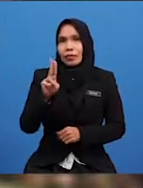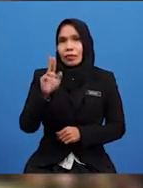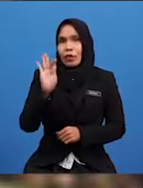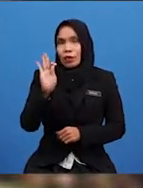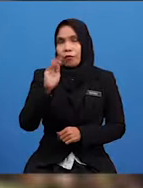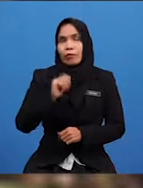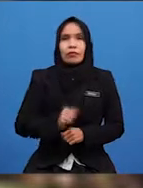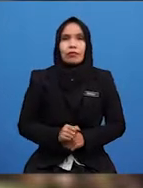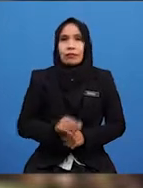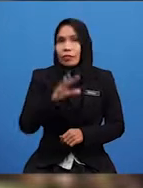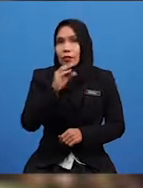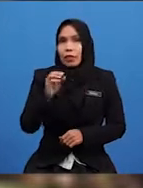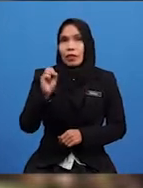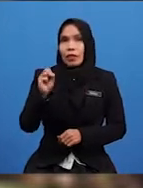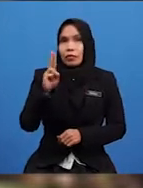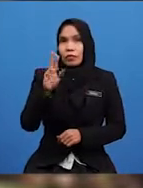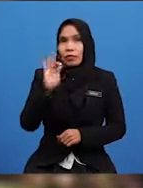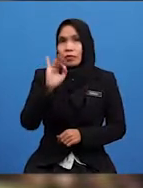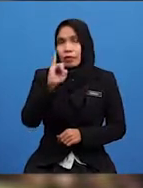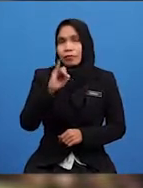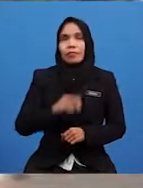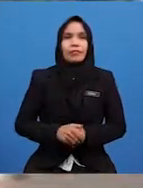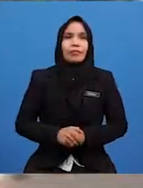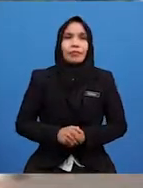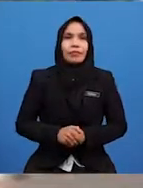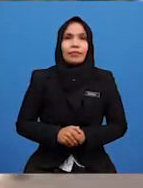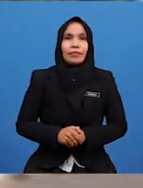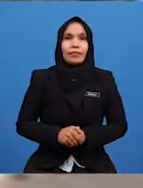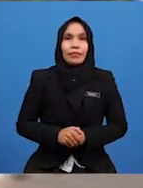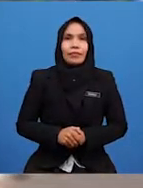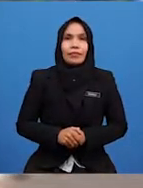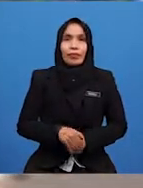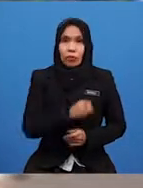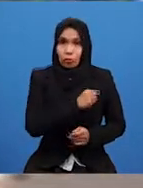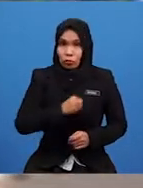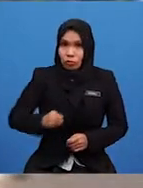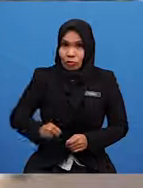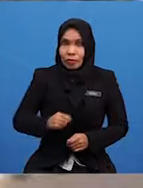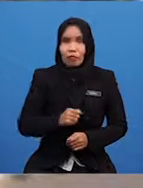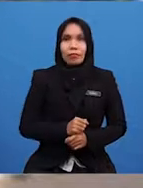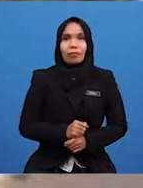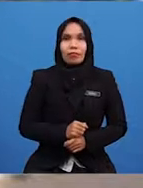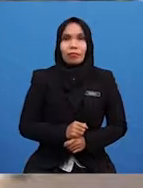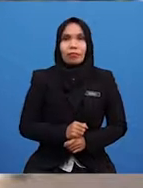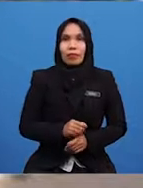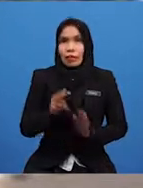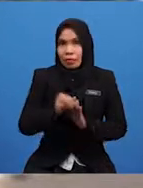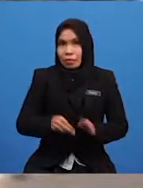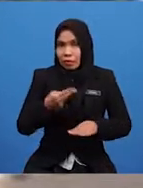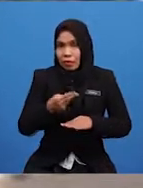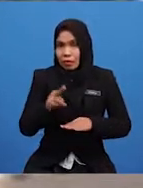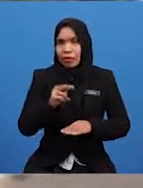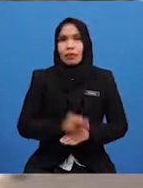termasuklah Maulana Abu Bakar dan Maulana Yusuf. Sultan Alauddin Riayat Shah menghantar